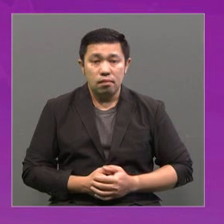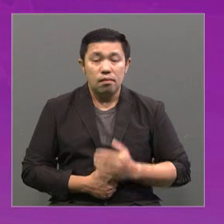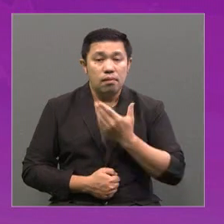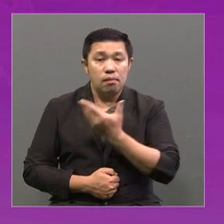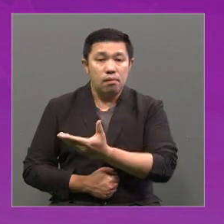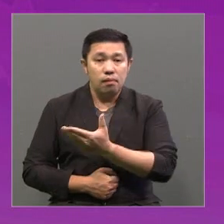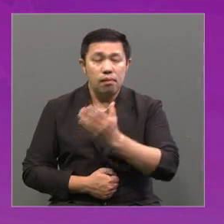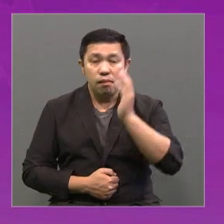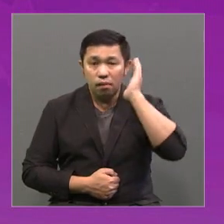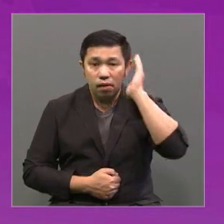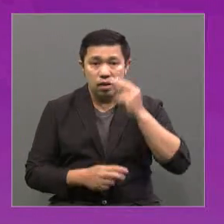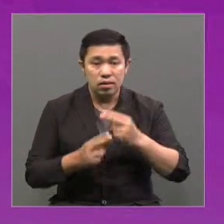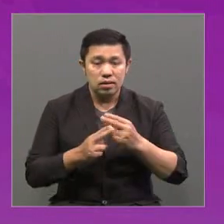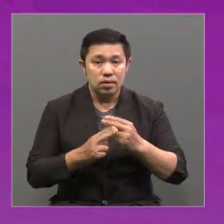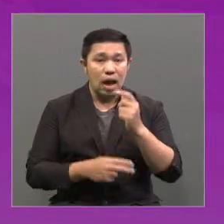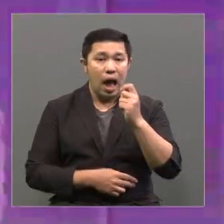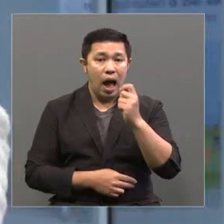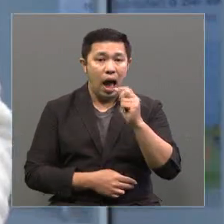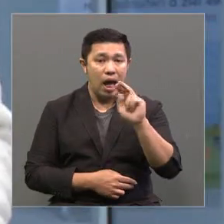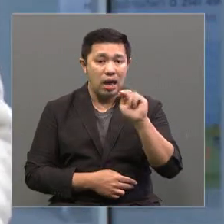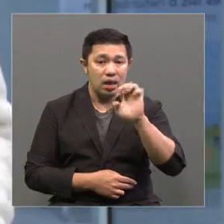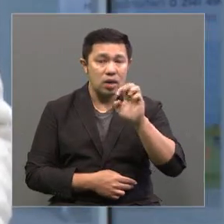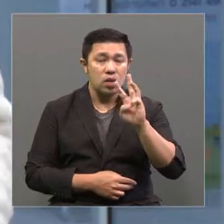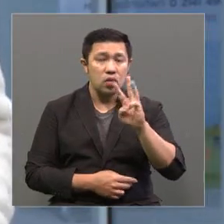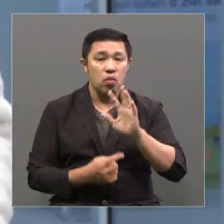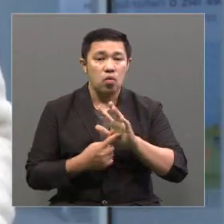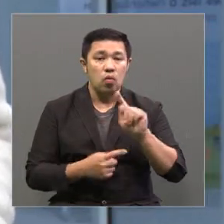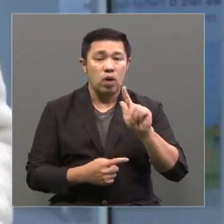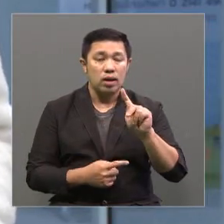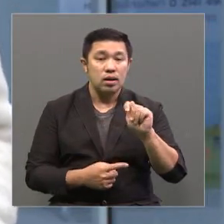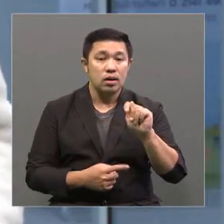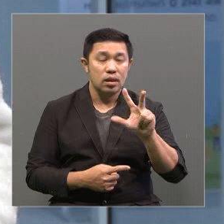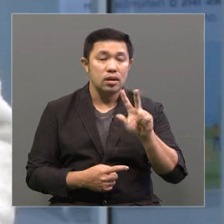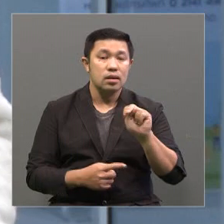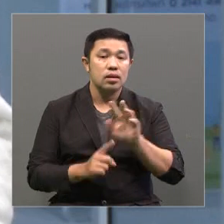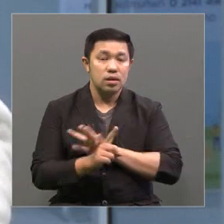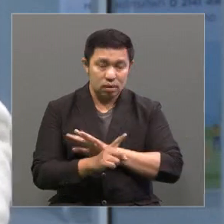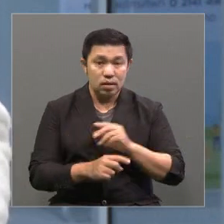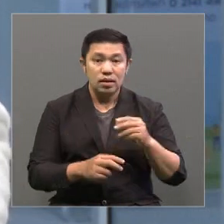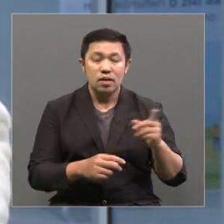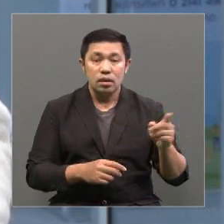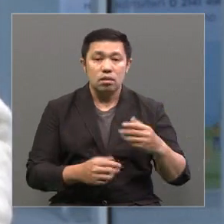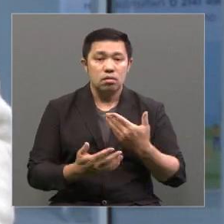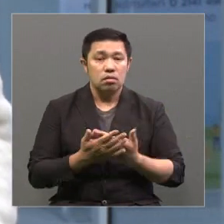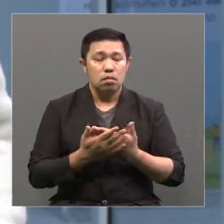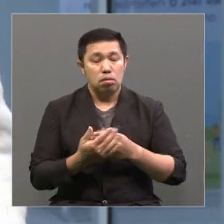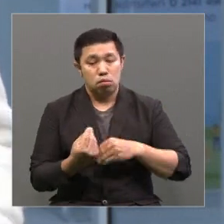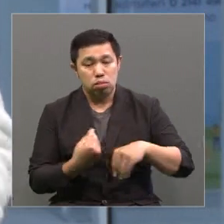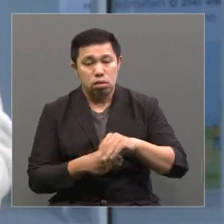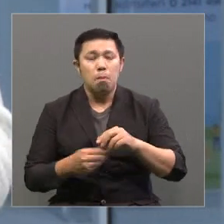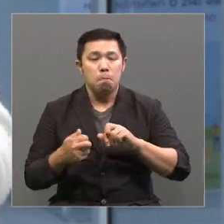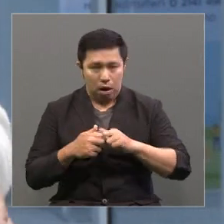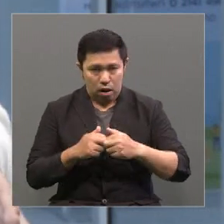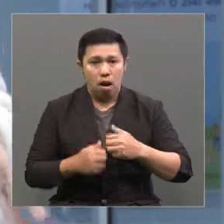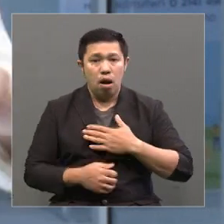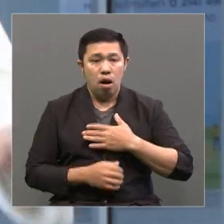นี่ยเจ้าตัวนายอนิวัฒน์ประทุมถิ่นหรือว่านาราเครปกระเทยก็ยอมรับนะคะว่าประสบปัญหาสภาพคล่องต่างหันเงิน